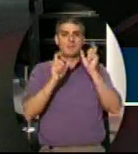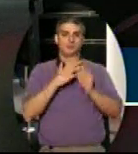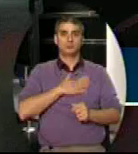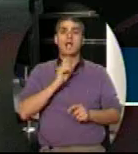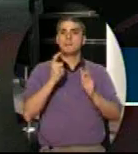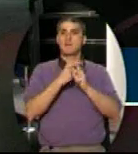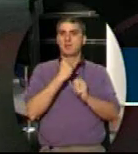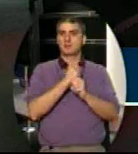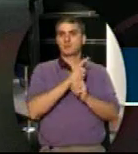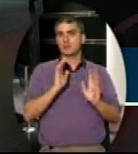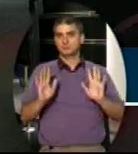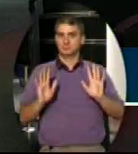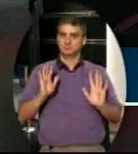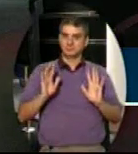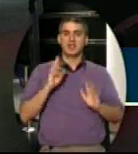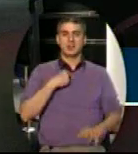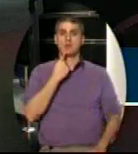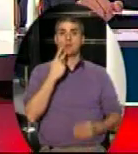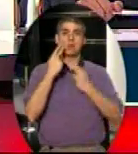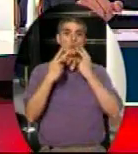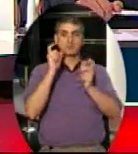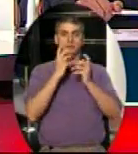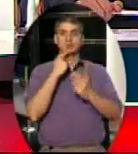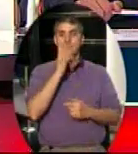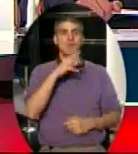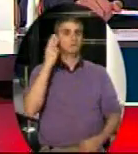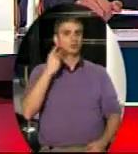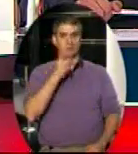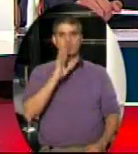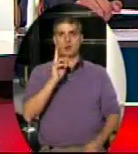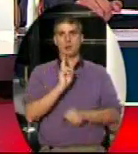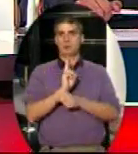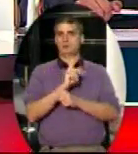גם מפלגת העבודה. אנחנו יכולים להגיד בתגובות שאנשים כבר אומרים, גם שלי יחימוביץ' יכולה